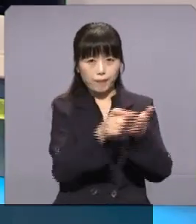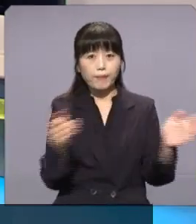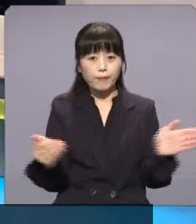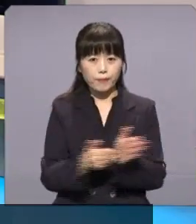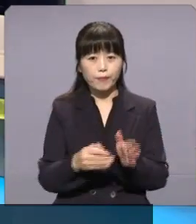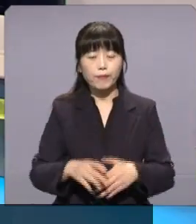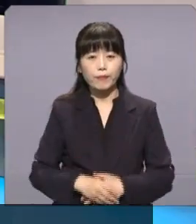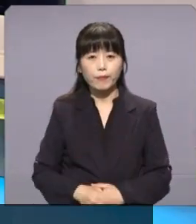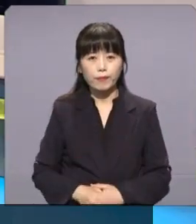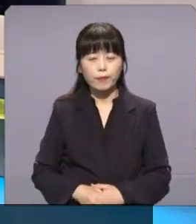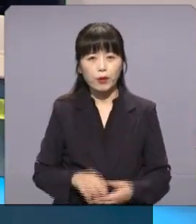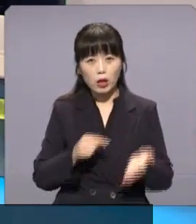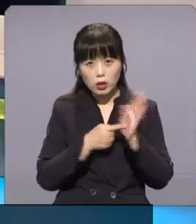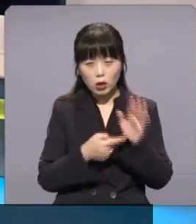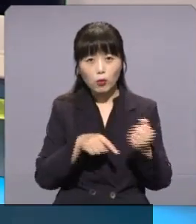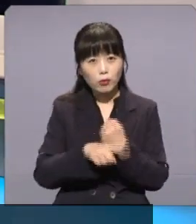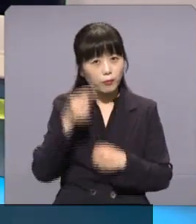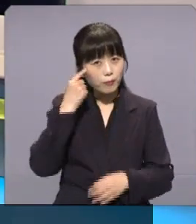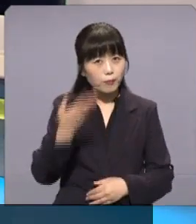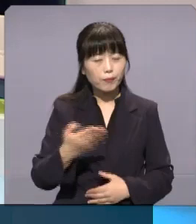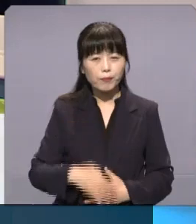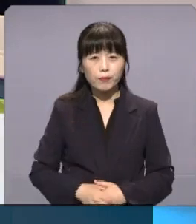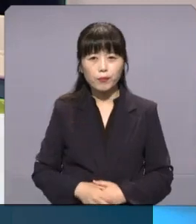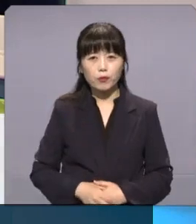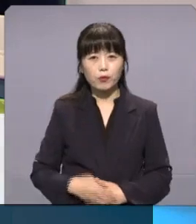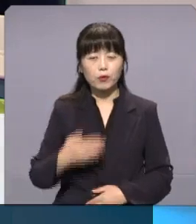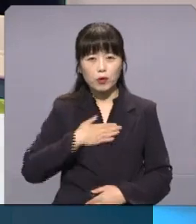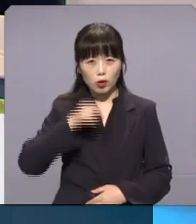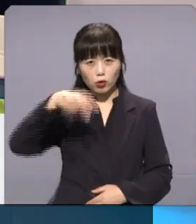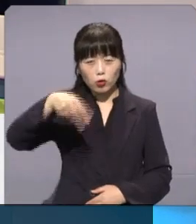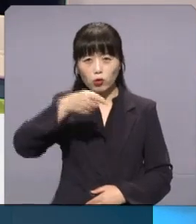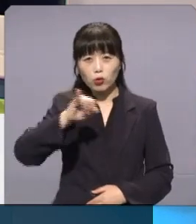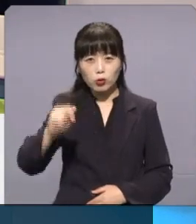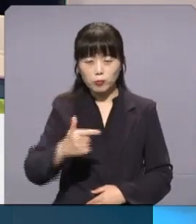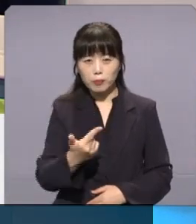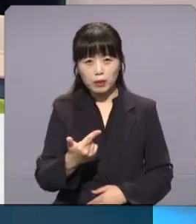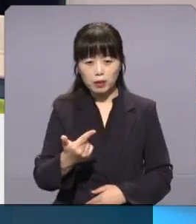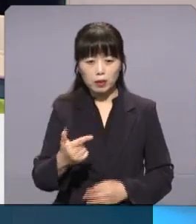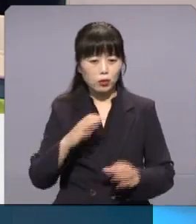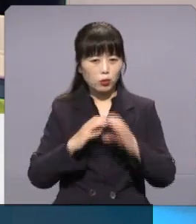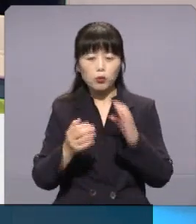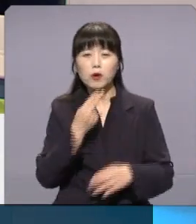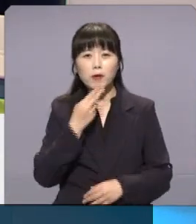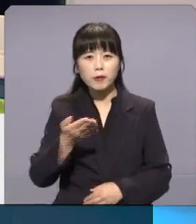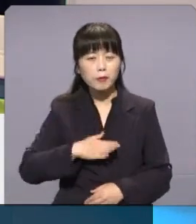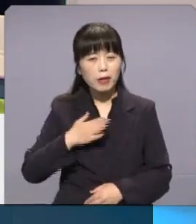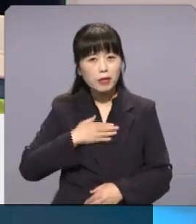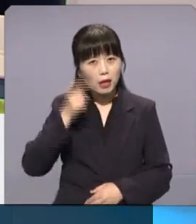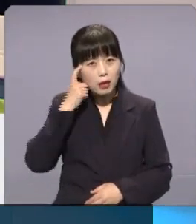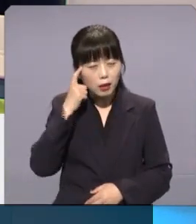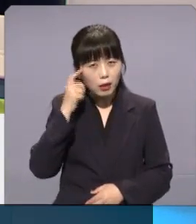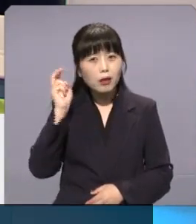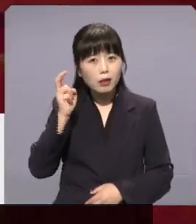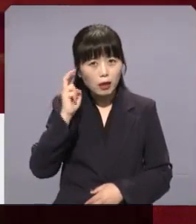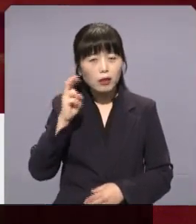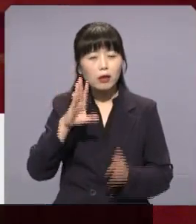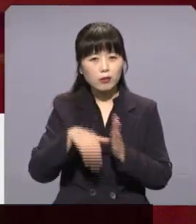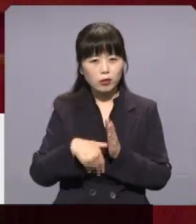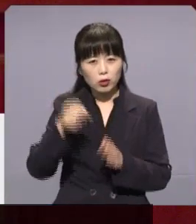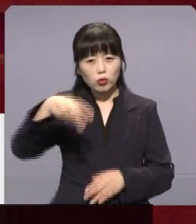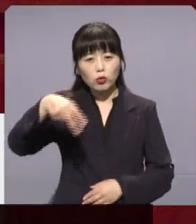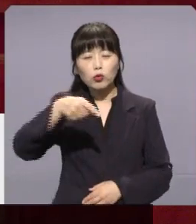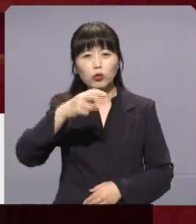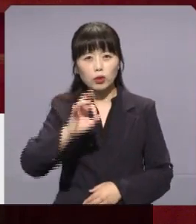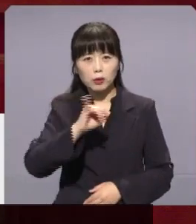얘기겠죠? 뭐 제가 유승민 전 의원하고 소통한 거는 없지만 제가 추측하기로는 유 전 의원 입장에선